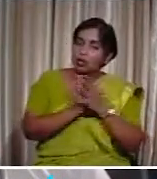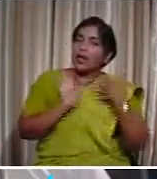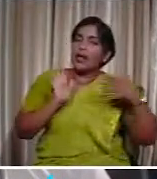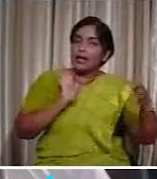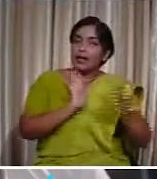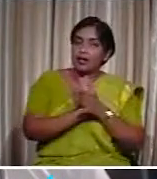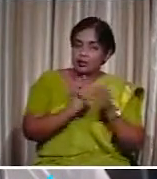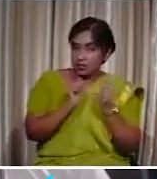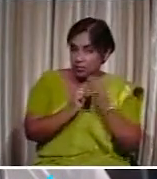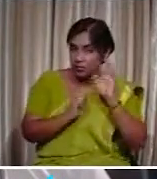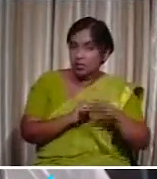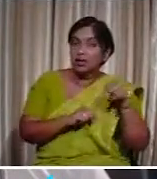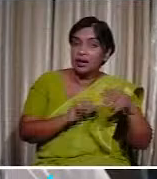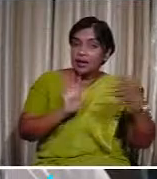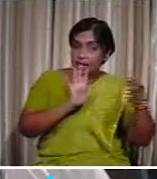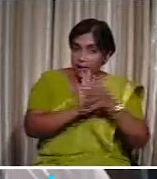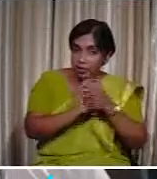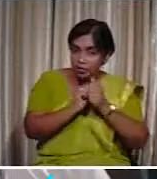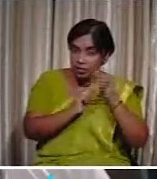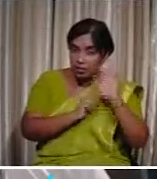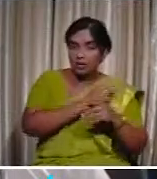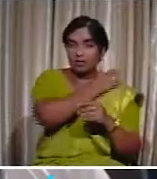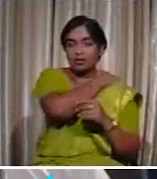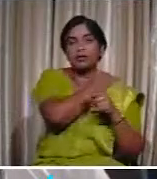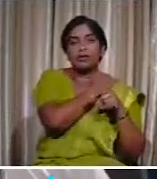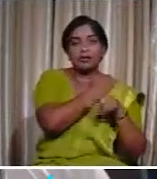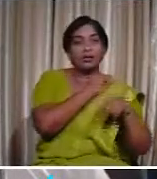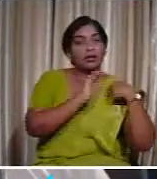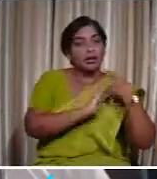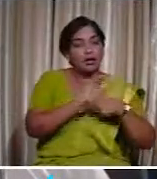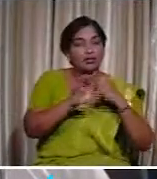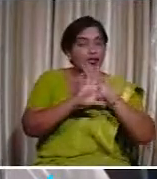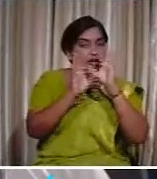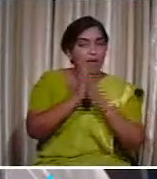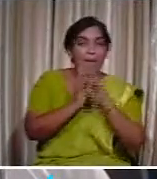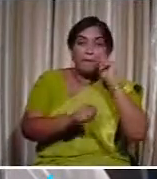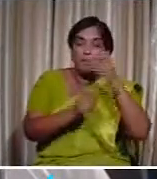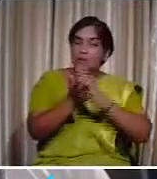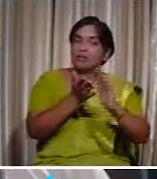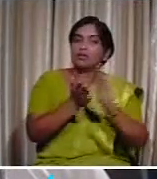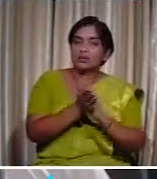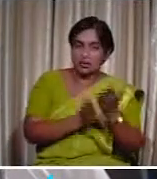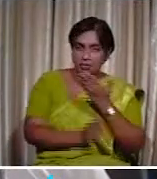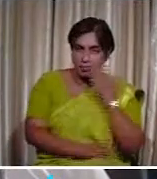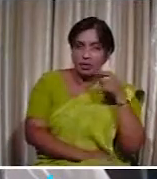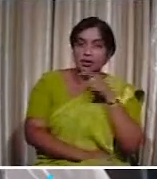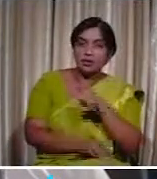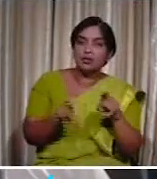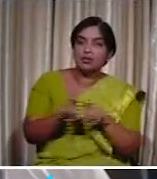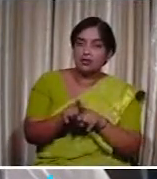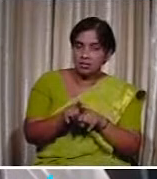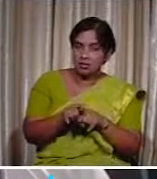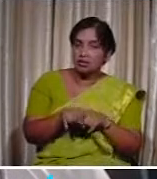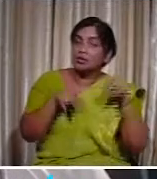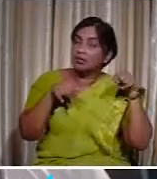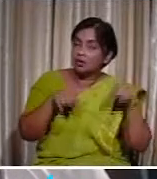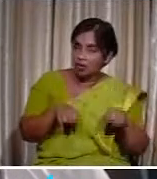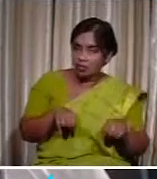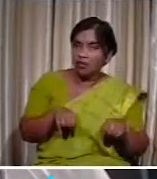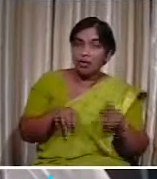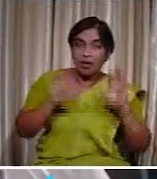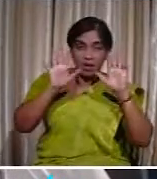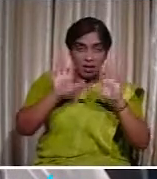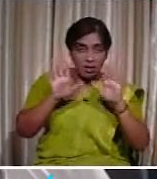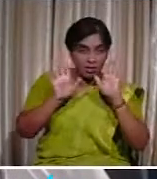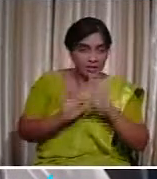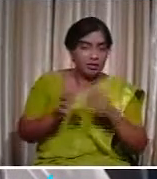ඕන කාලයක්. මේ එකතු වීම තුල පමණයි මේ රටේ පොදු මහ ජනතාවට යුතුයම් කරන්න පුළුවන්. ඒ නිසා අපි මේ 9 වෙනිදා